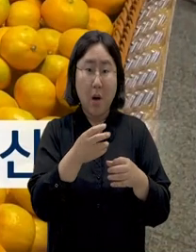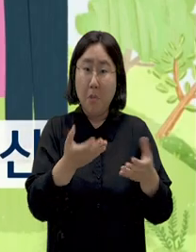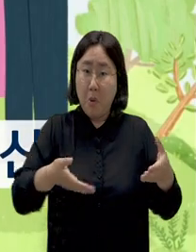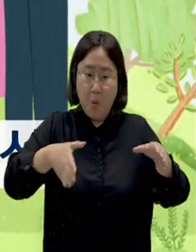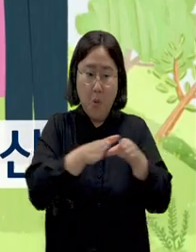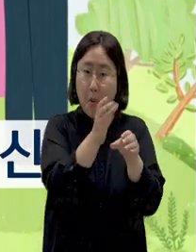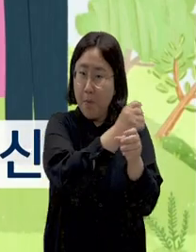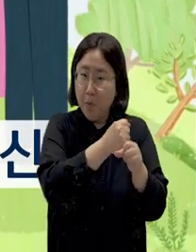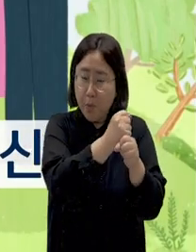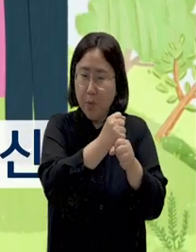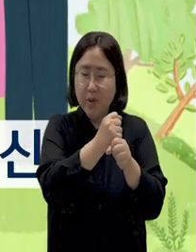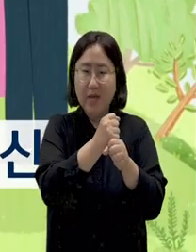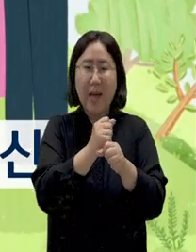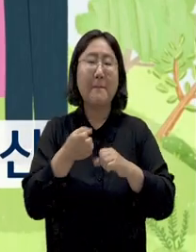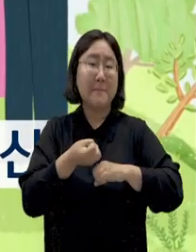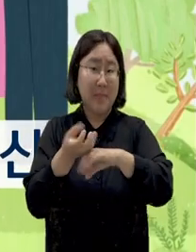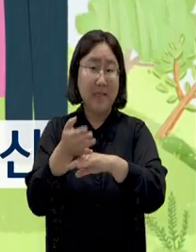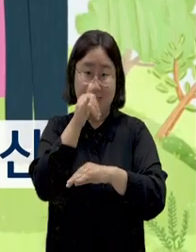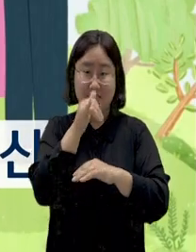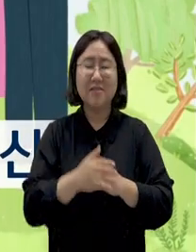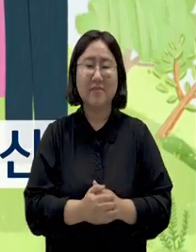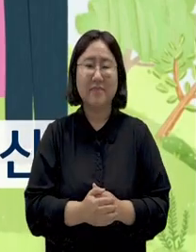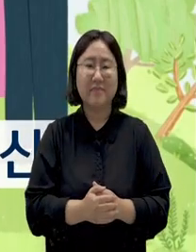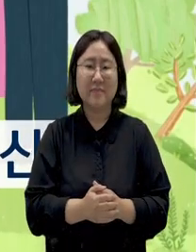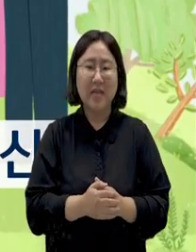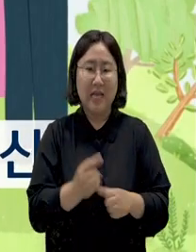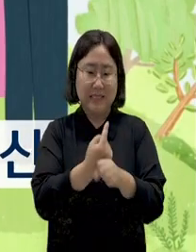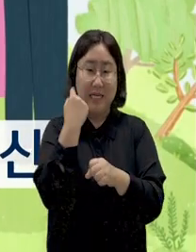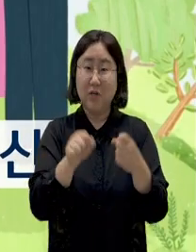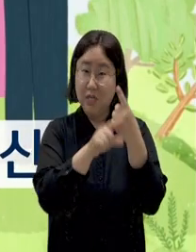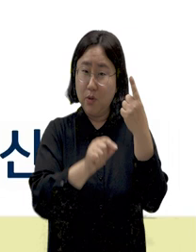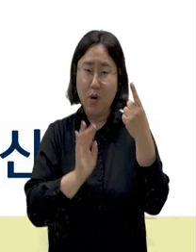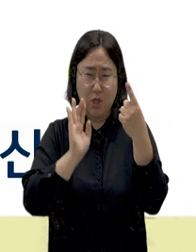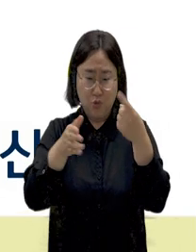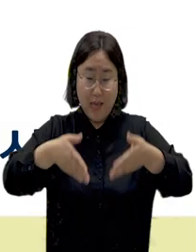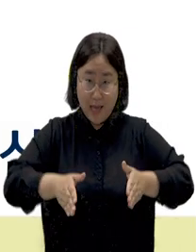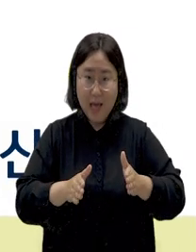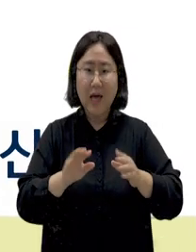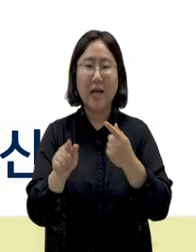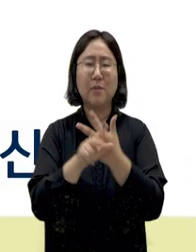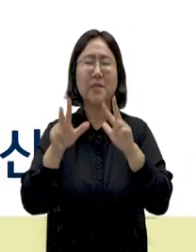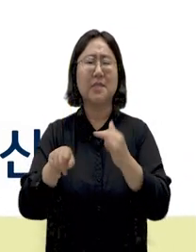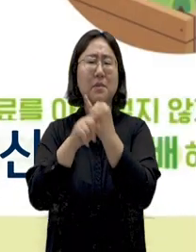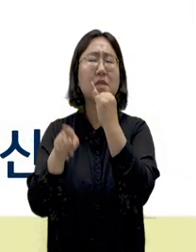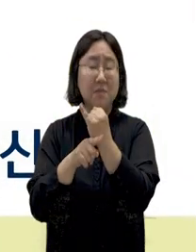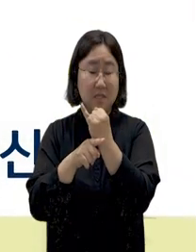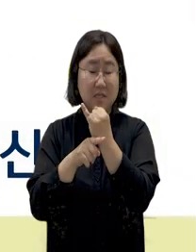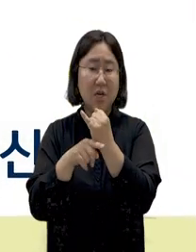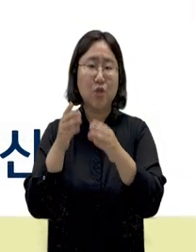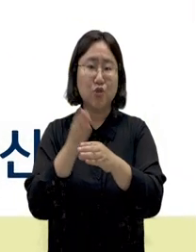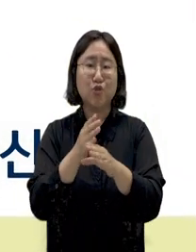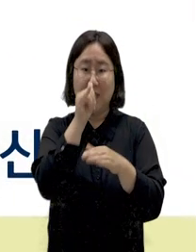한데 모아 꾸러미 형태로 제공하는 사업인데요. 지난해 1월 이후 출산한 산모나 현재 임신 중인